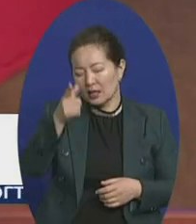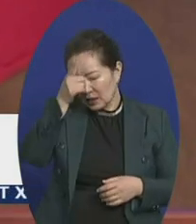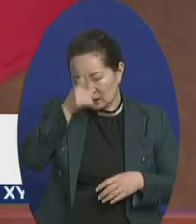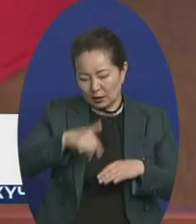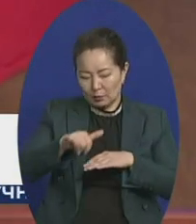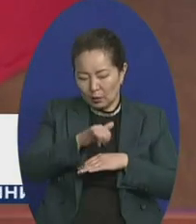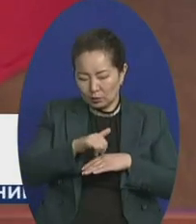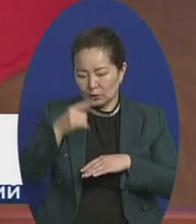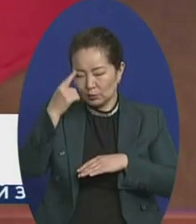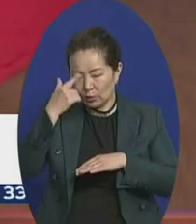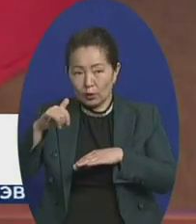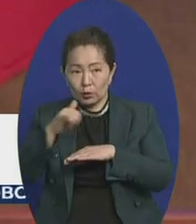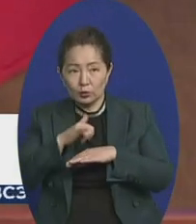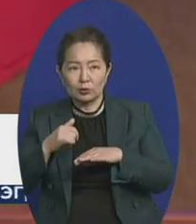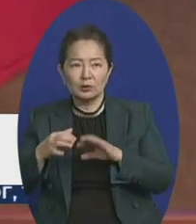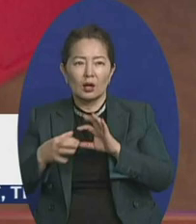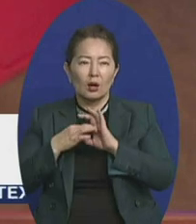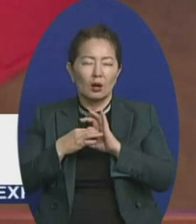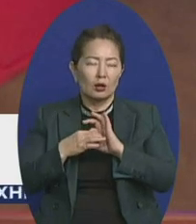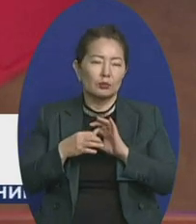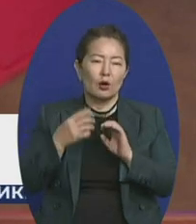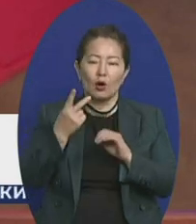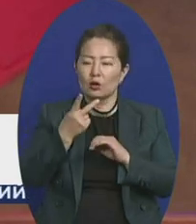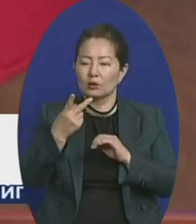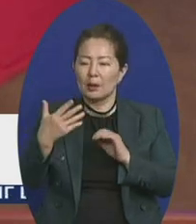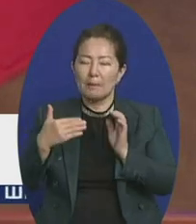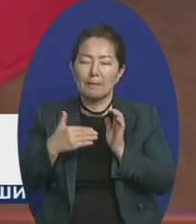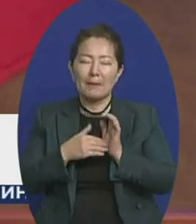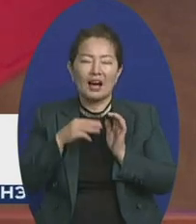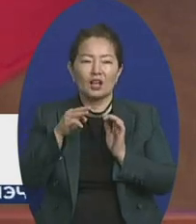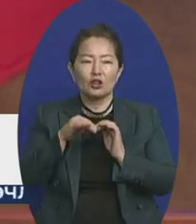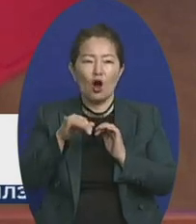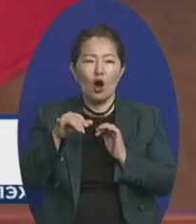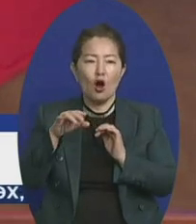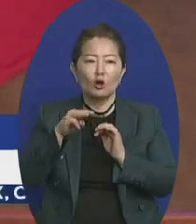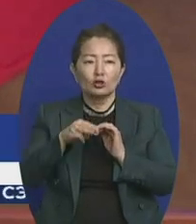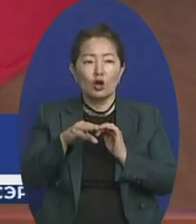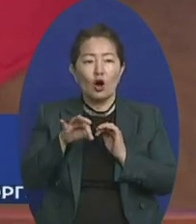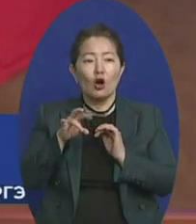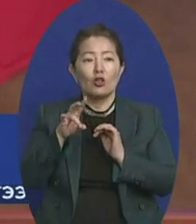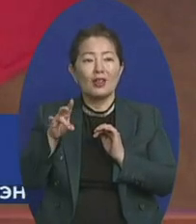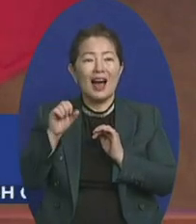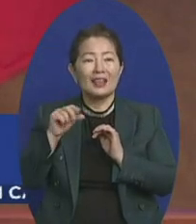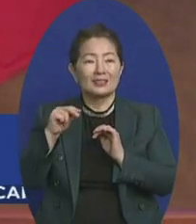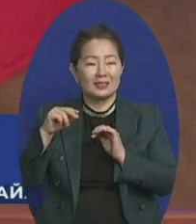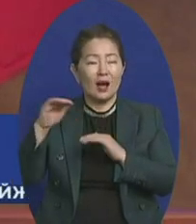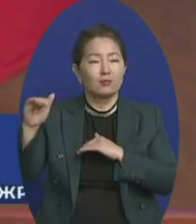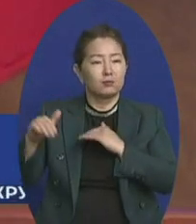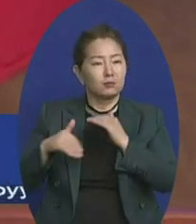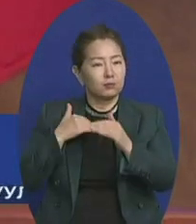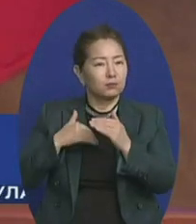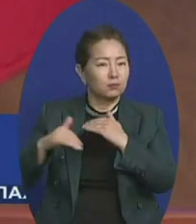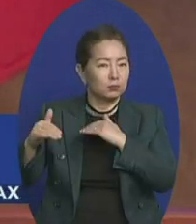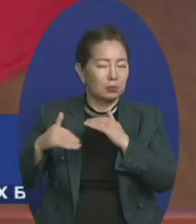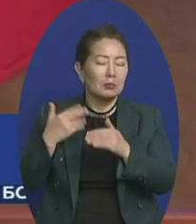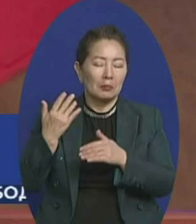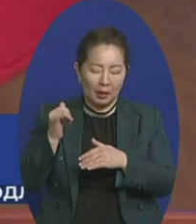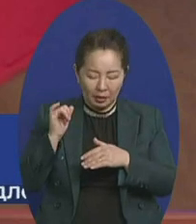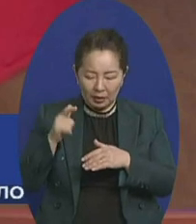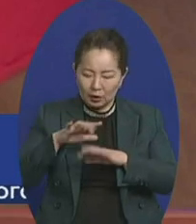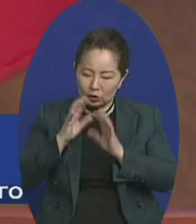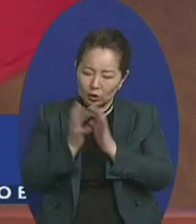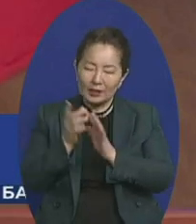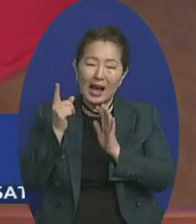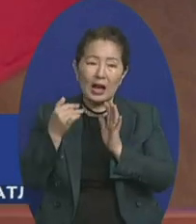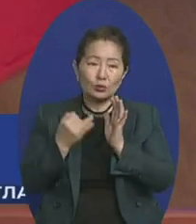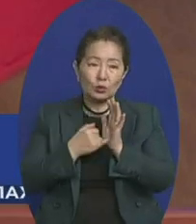улсын хооронд жилдээ 25,000 орчим тонн ачаа тээвэрлэгдэж байгаа. Үүний одоо үндсэндээ 16,000 орчим тонн